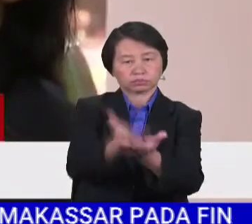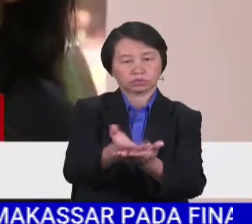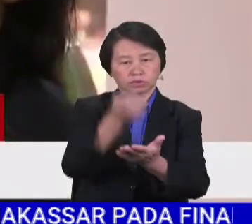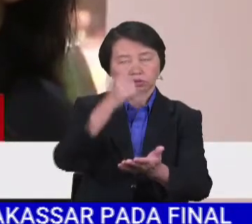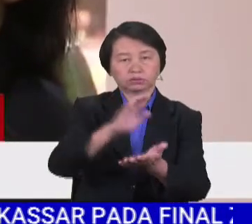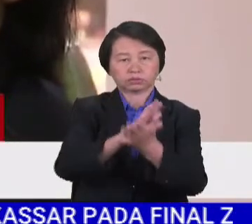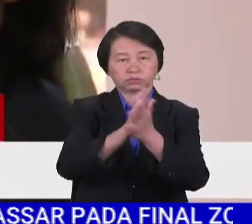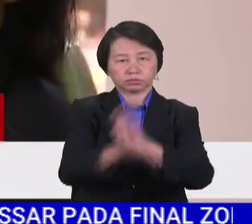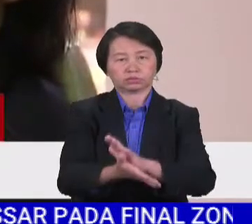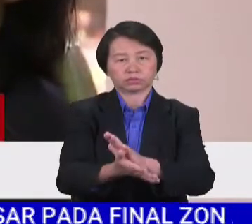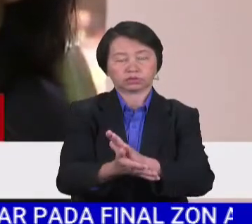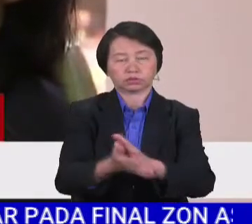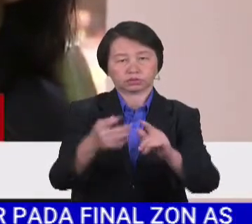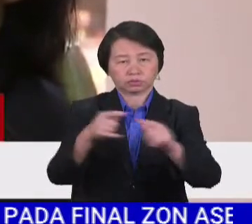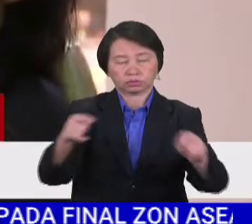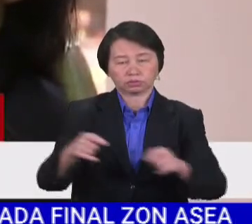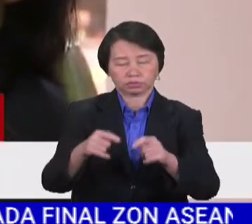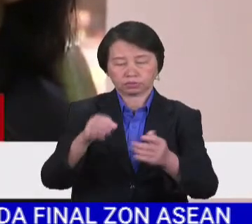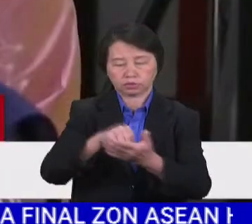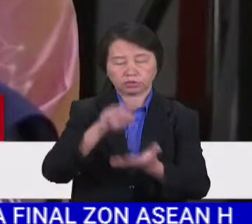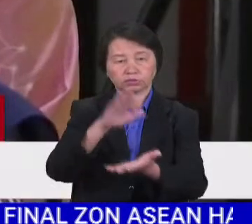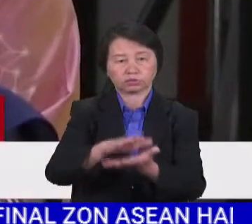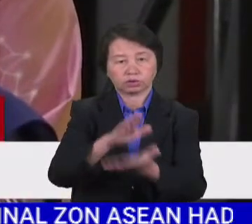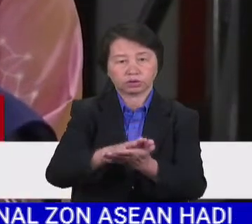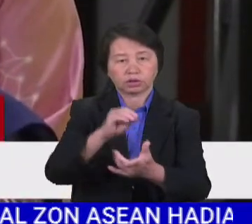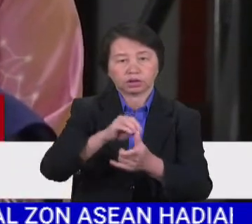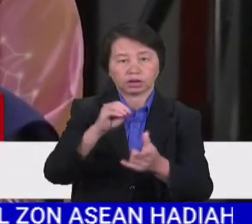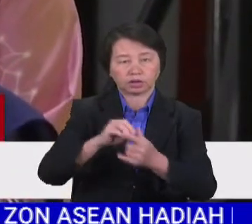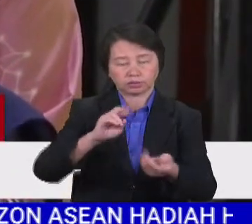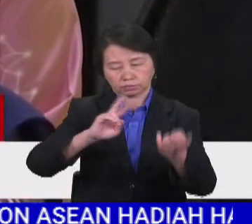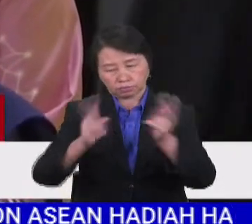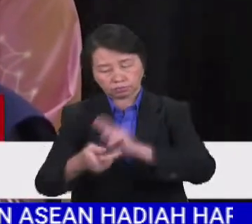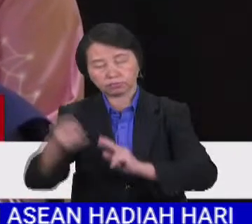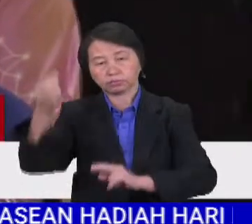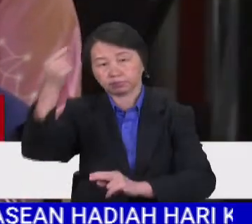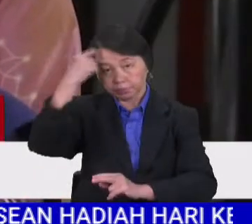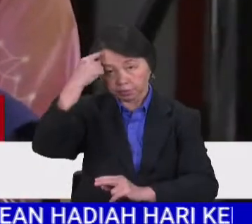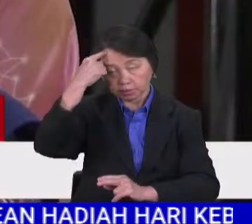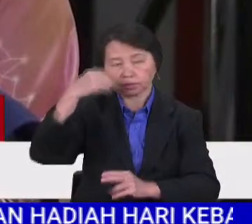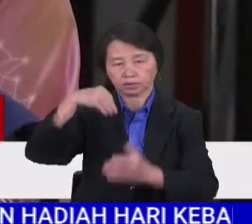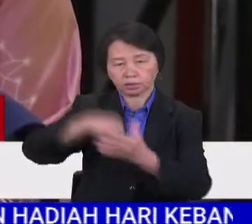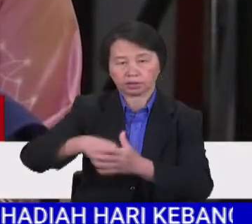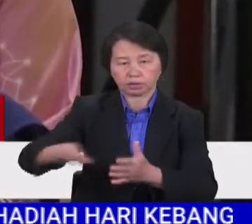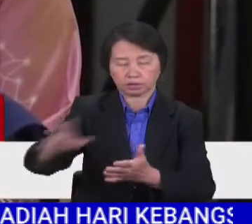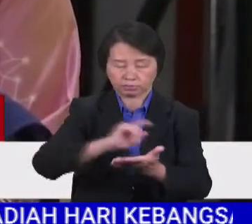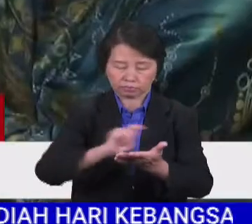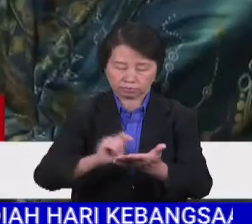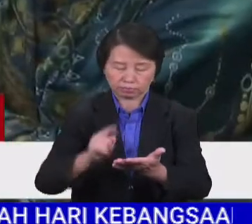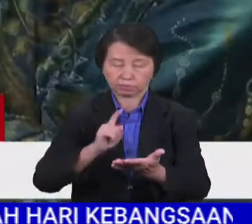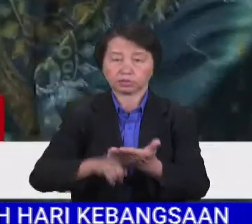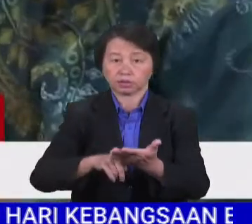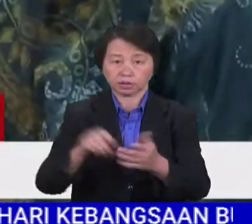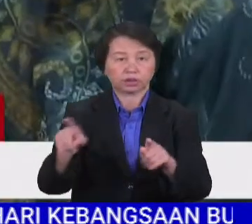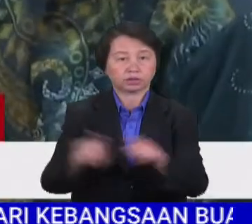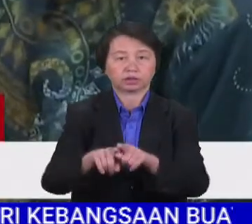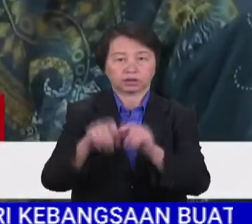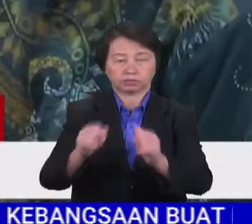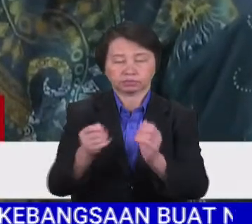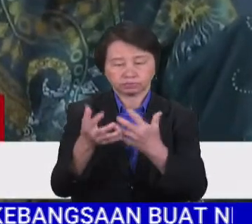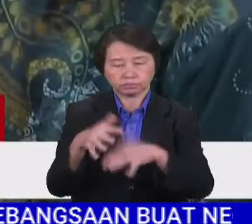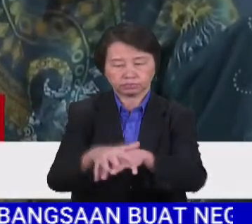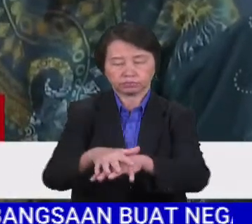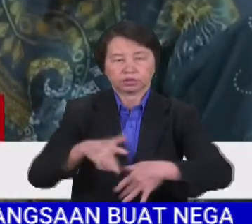untuk dijadikan teks di sekolah atau menganalisis pemikiran yang ada dalam karya tersebut sekaligus